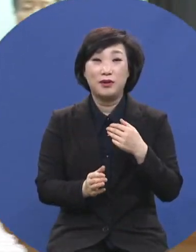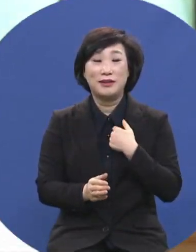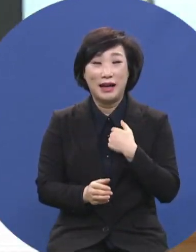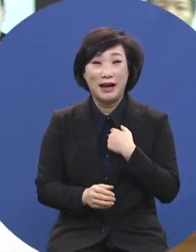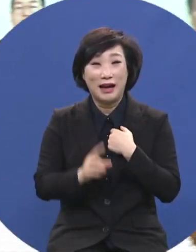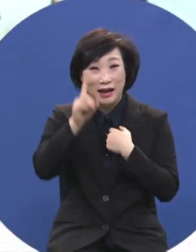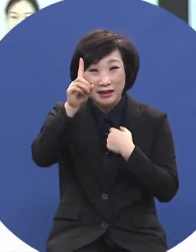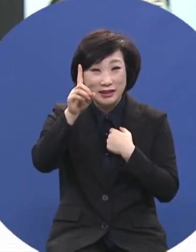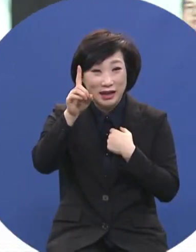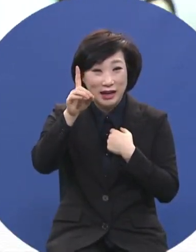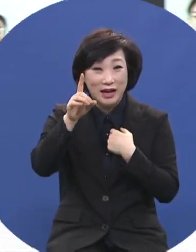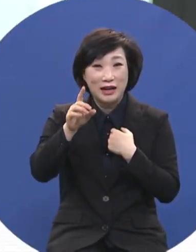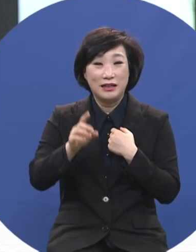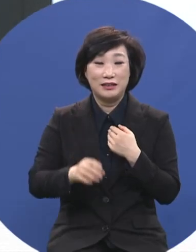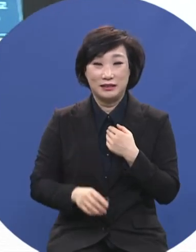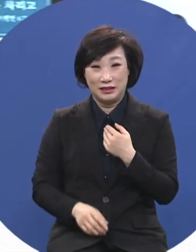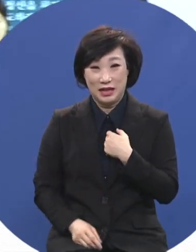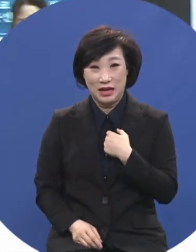나